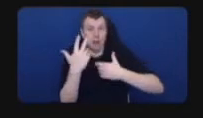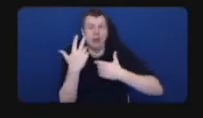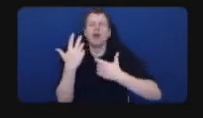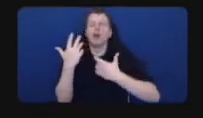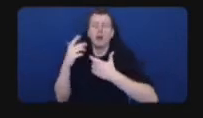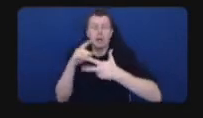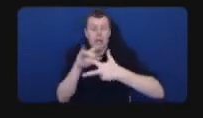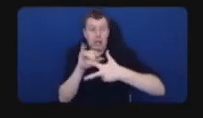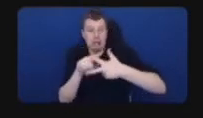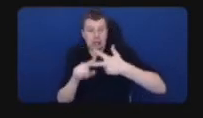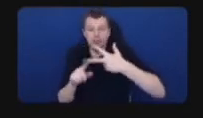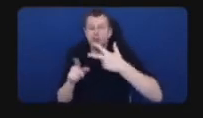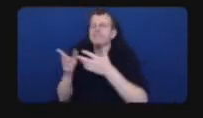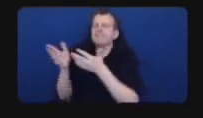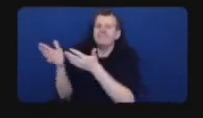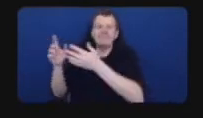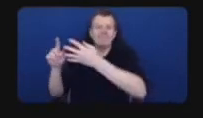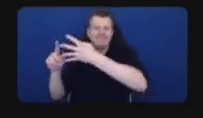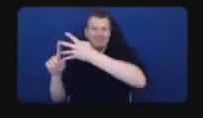50%。